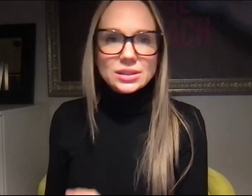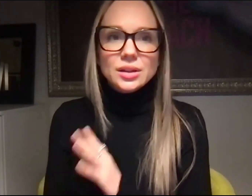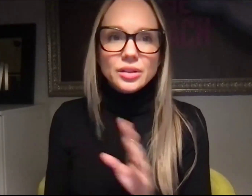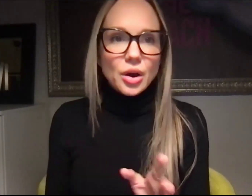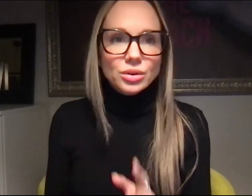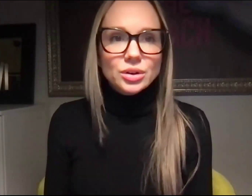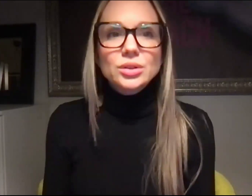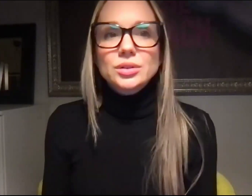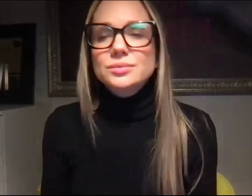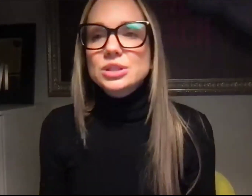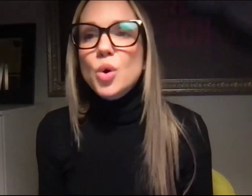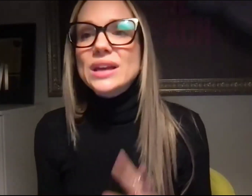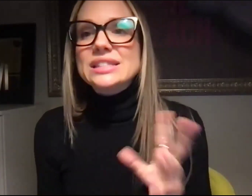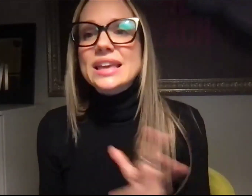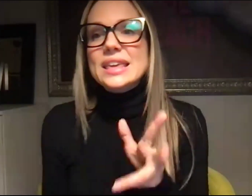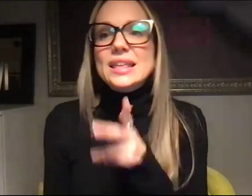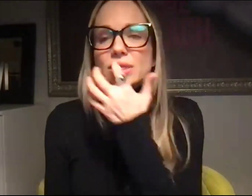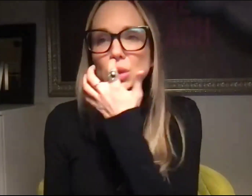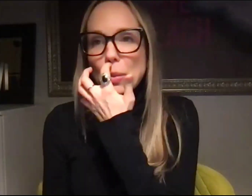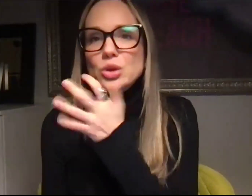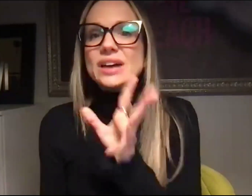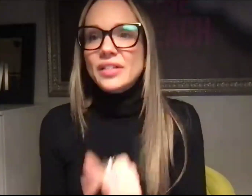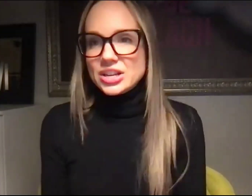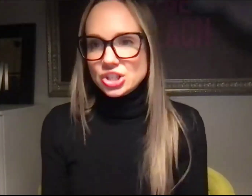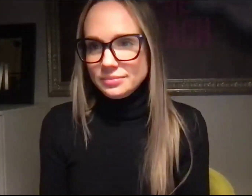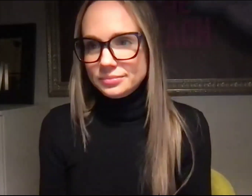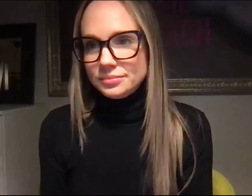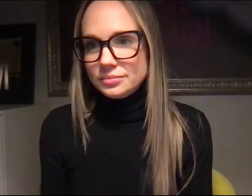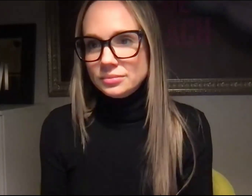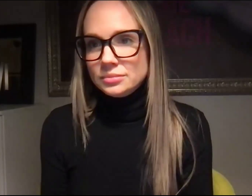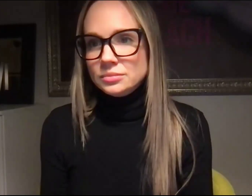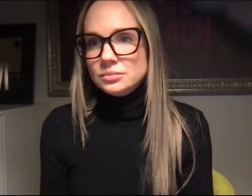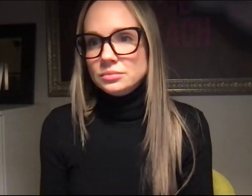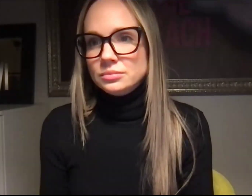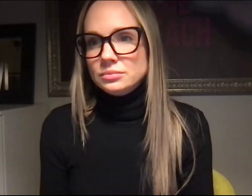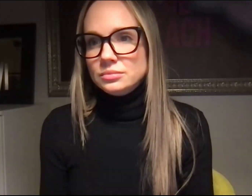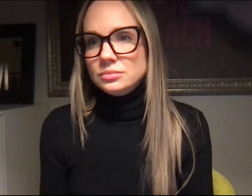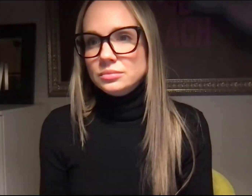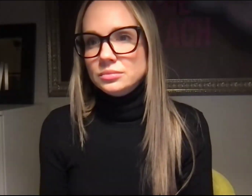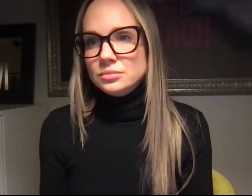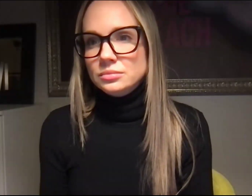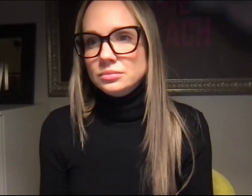pas un X. Non, pour essayer de s'avantager.